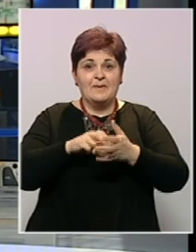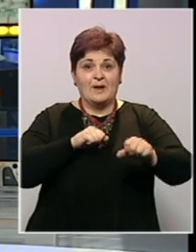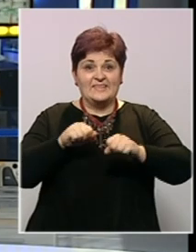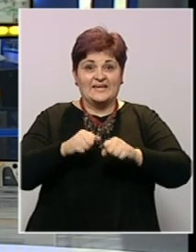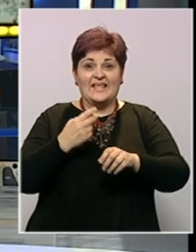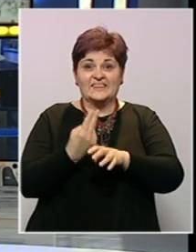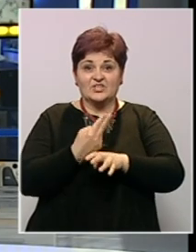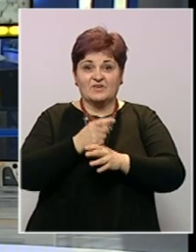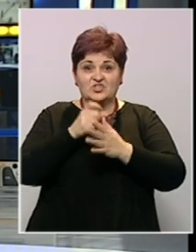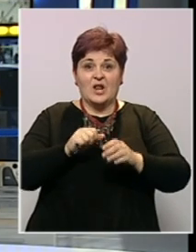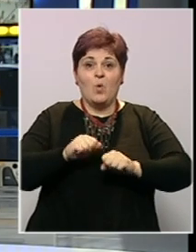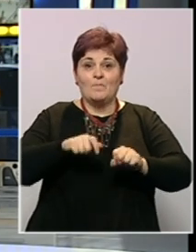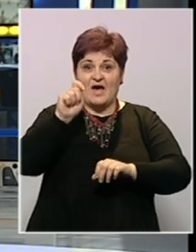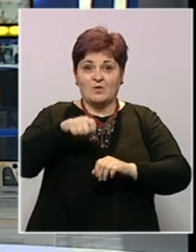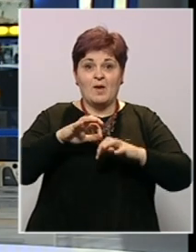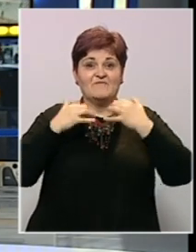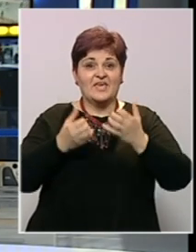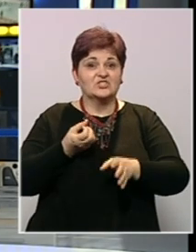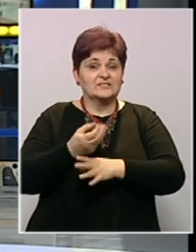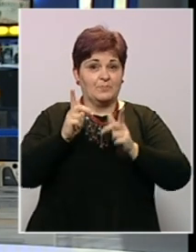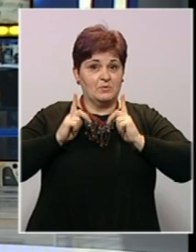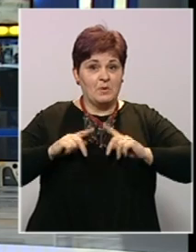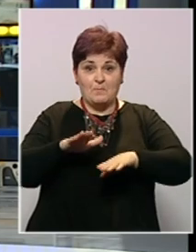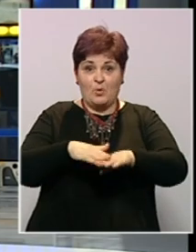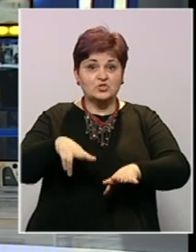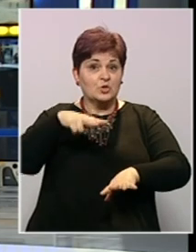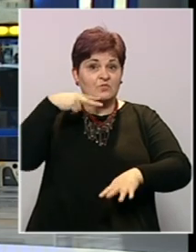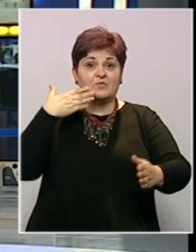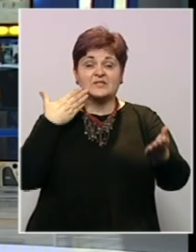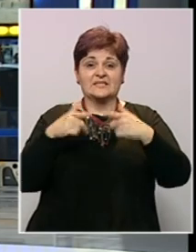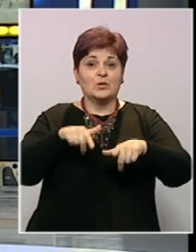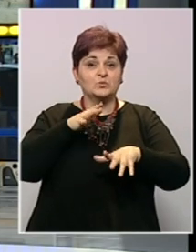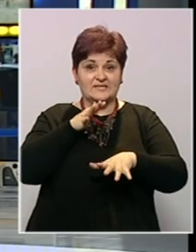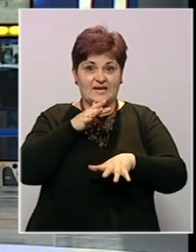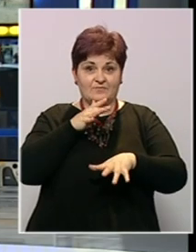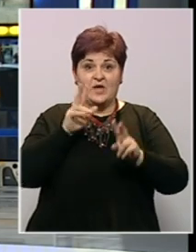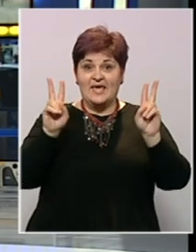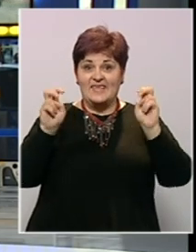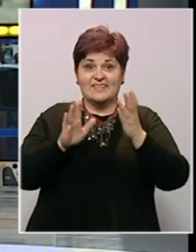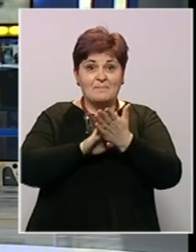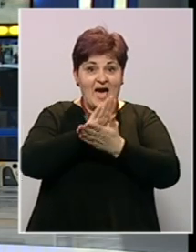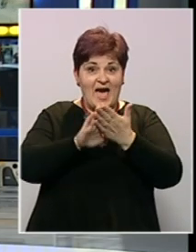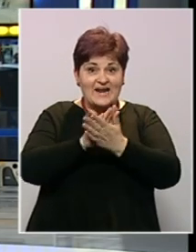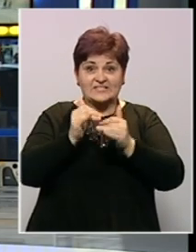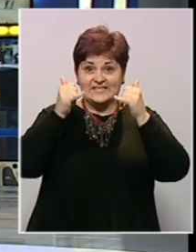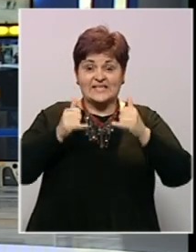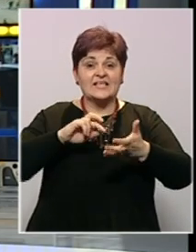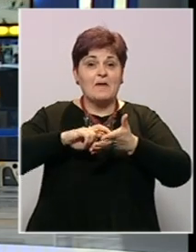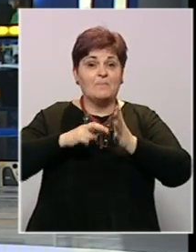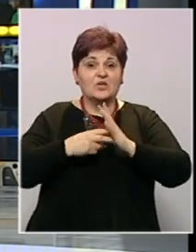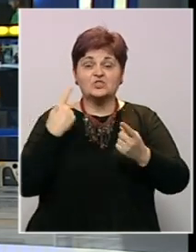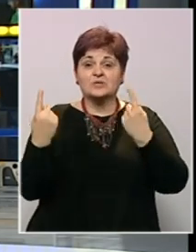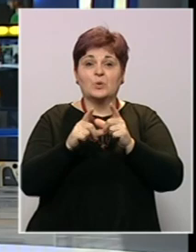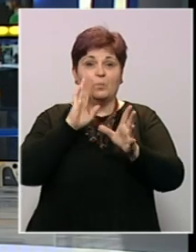Politički ravnatelji zemalja, članica Upravnog odbora Vijeća za provedbu mira, počeli su dvodnevno zasjedanje u Sarajevu. Tema razgovora je trenutačna